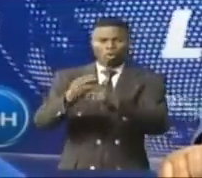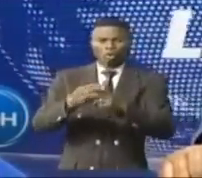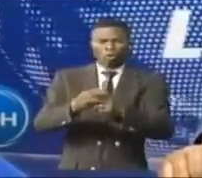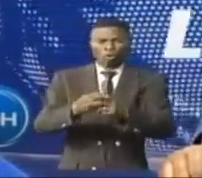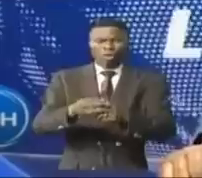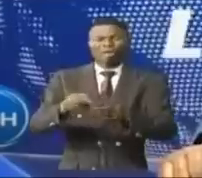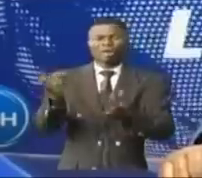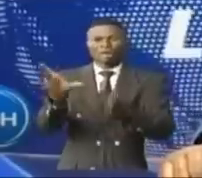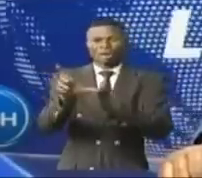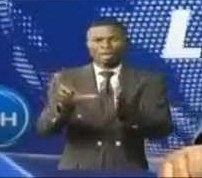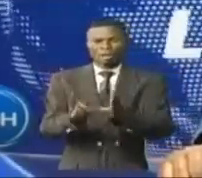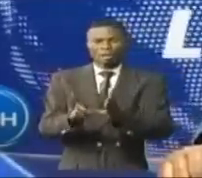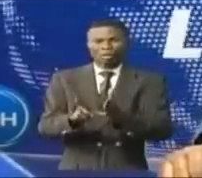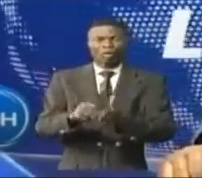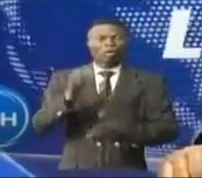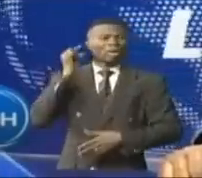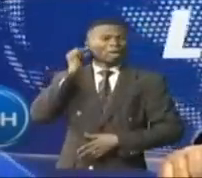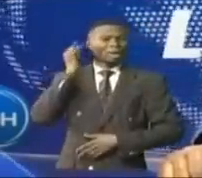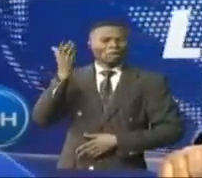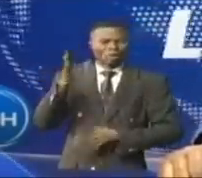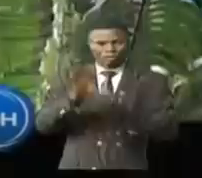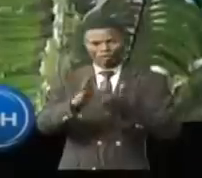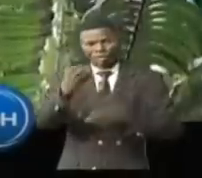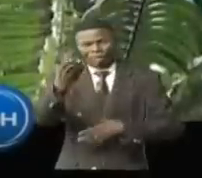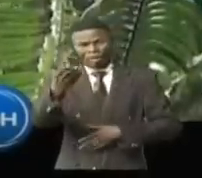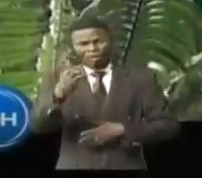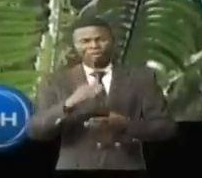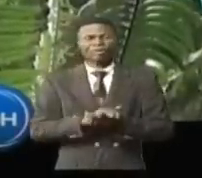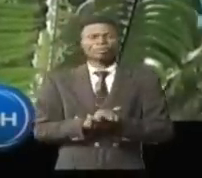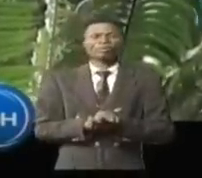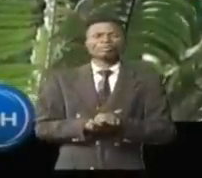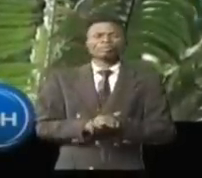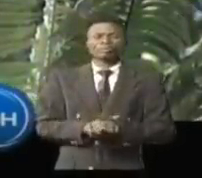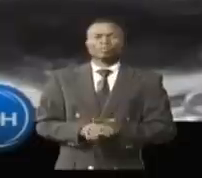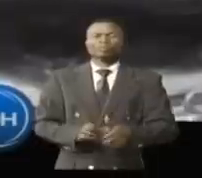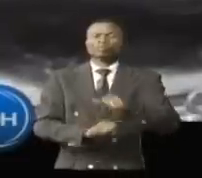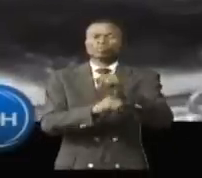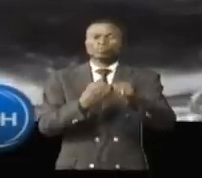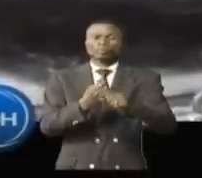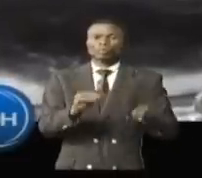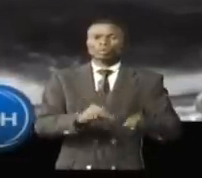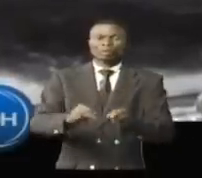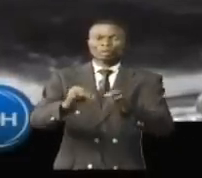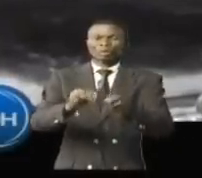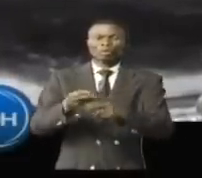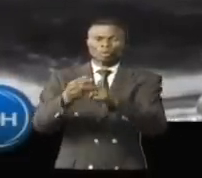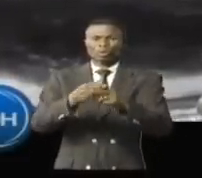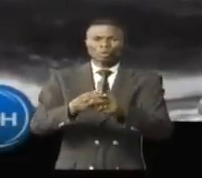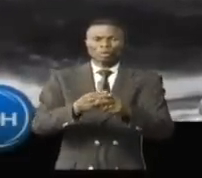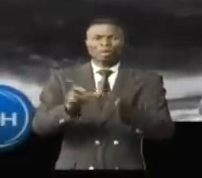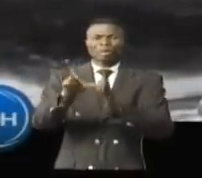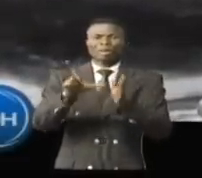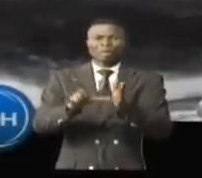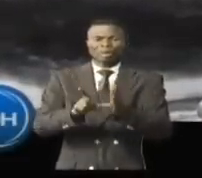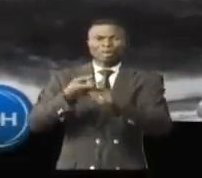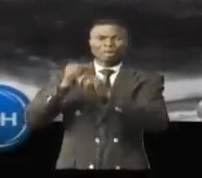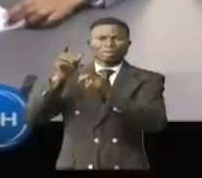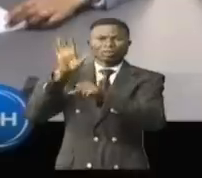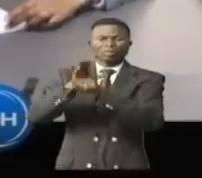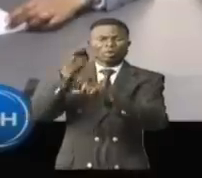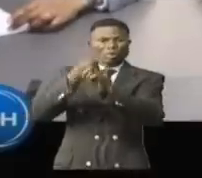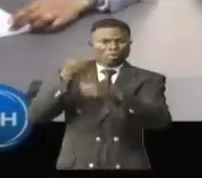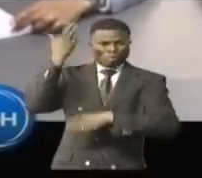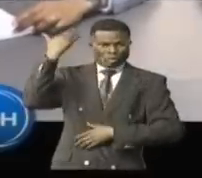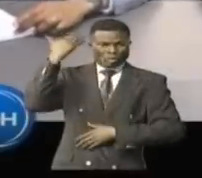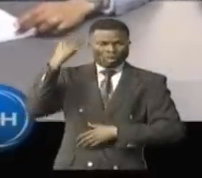l'accord cadre d'Addis Abeba, Robert Ndaye-Chisense. Toute logique des rencontres et d'échanges que le mécanisme national de suivi de l'accord cadre a initié depuis plusieurs mois